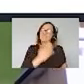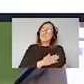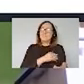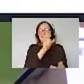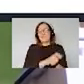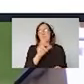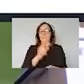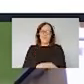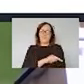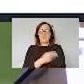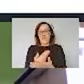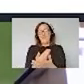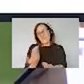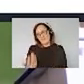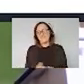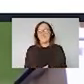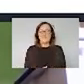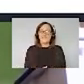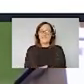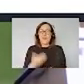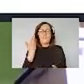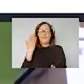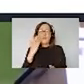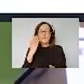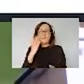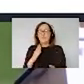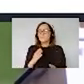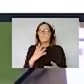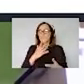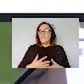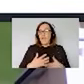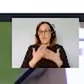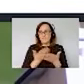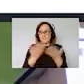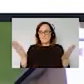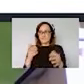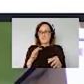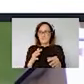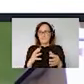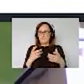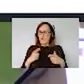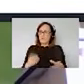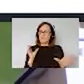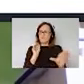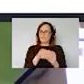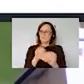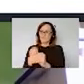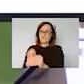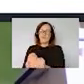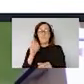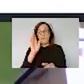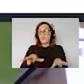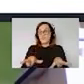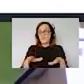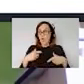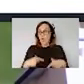moment. Ale tak, bardzo, bardzo tutaj jestem pod dużym wrażeniem Państwa i Państwa w ogóle zaangażowania, ponieważ nie spodziewam się, że aż